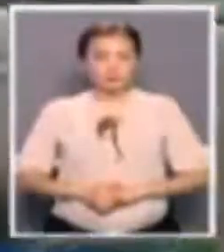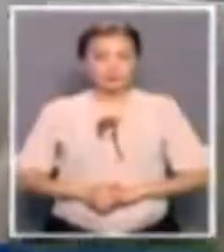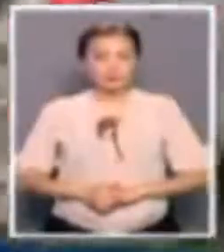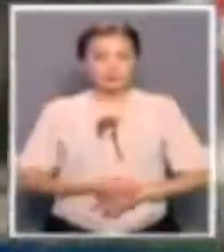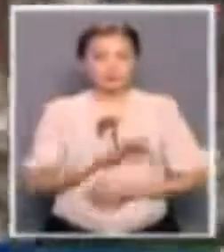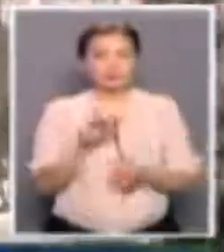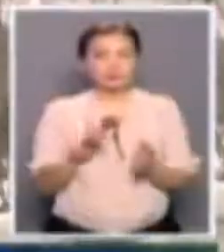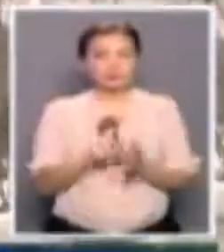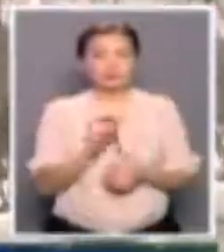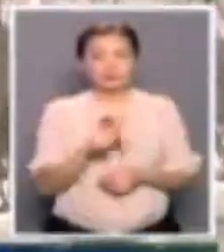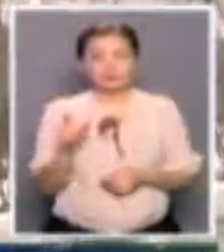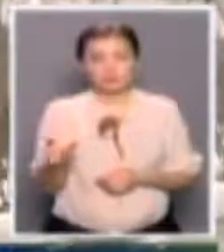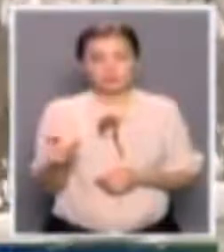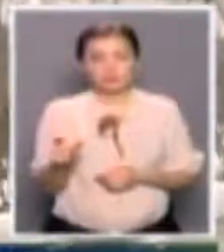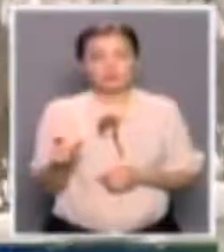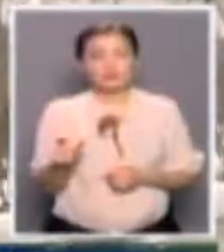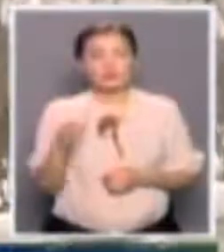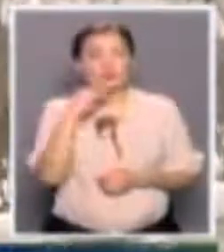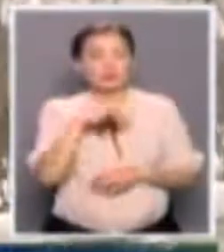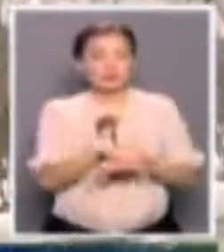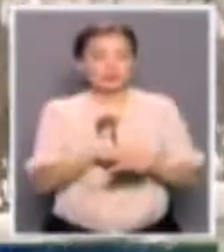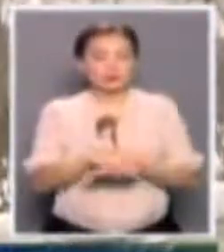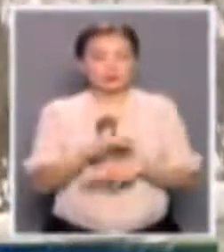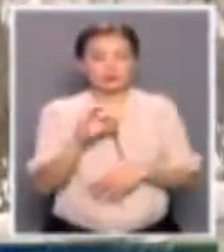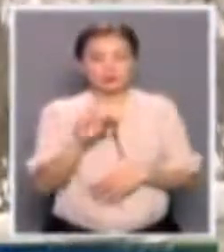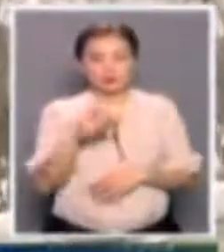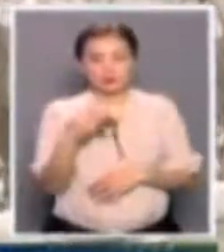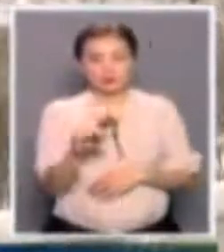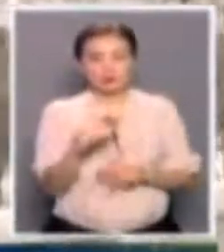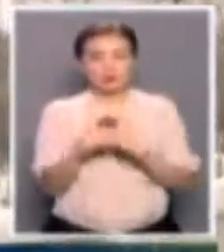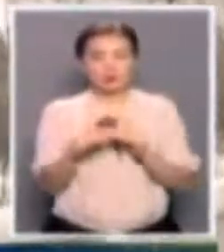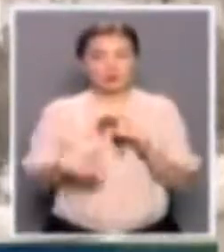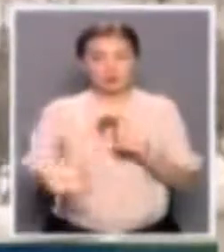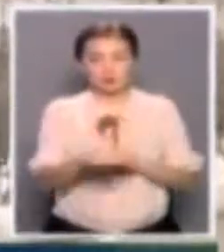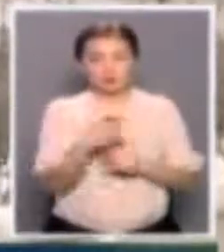Атырау қаласы тұрғындарының мейлінше көп шоғырланатын жері Исатай Махамбет алаңы,